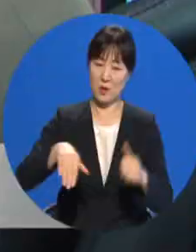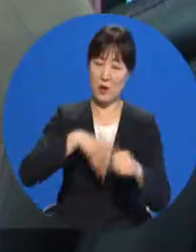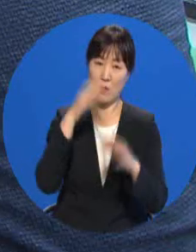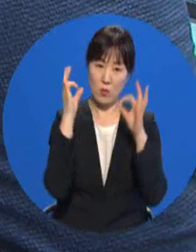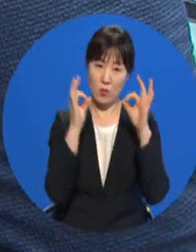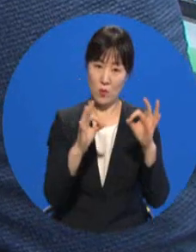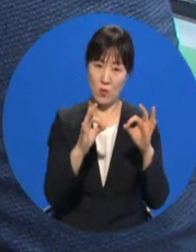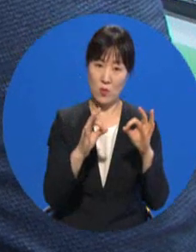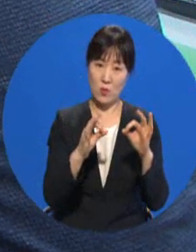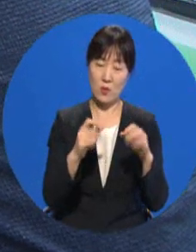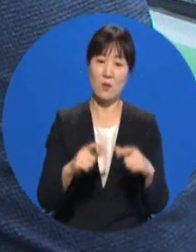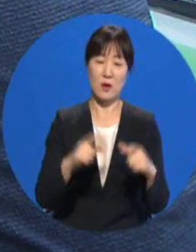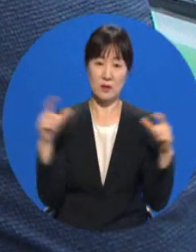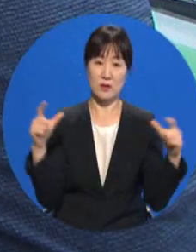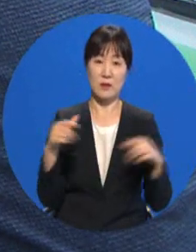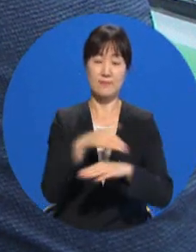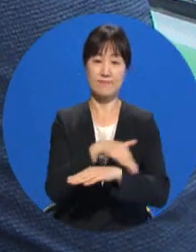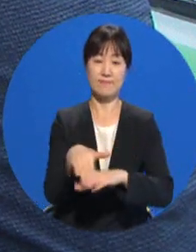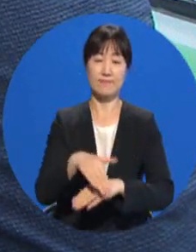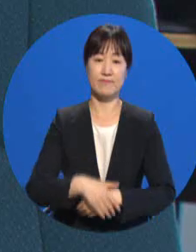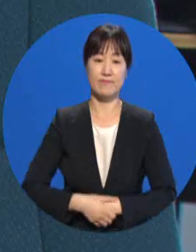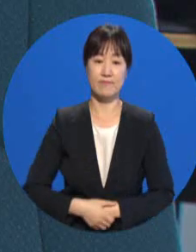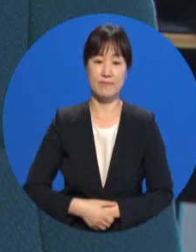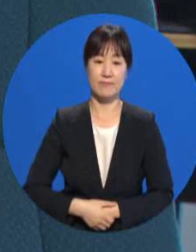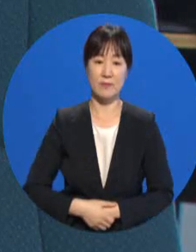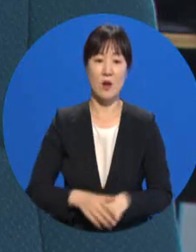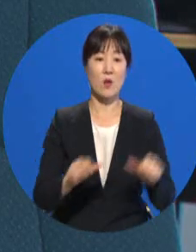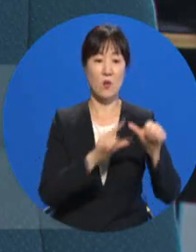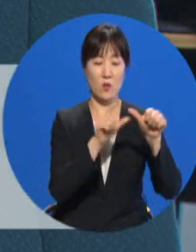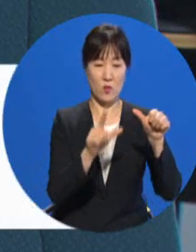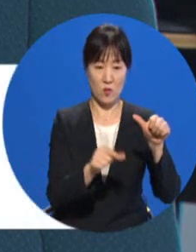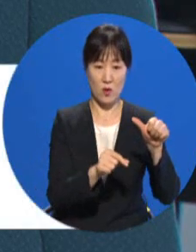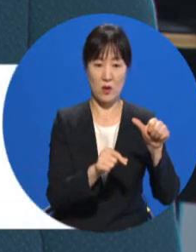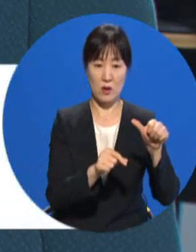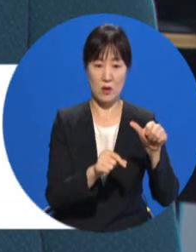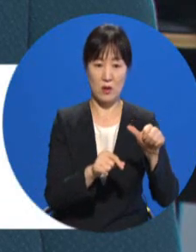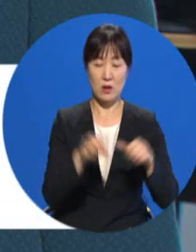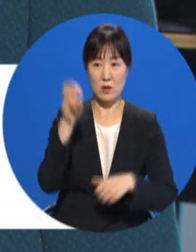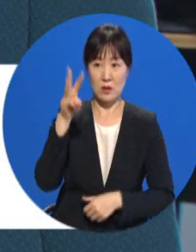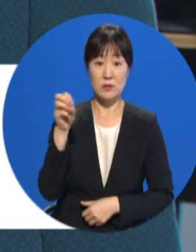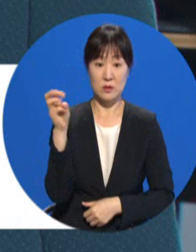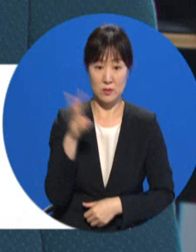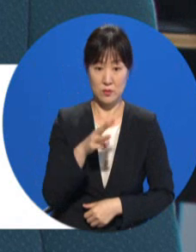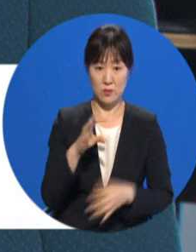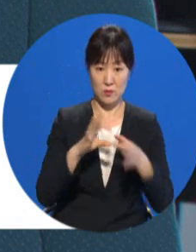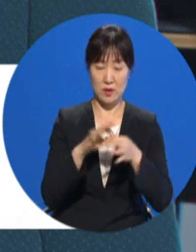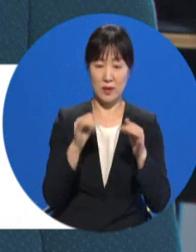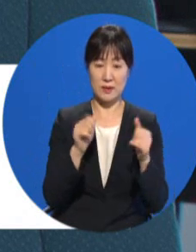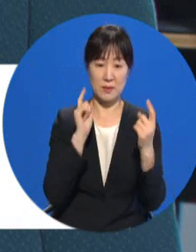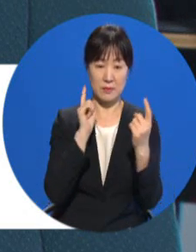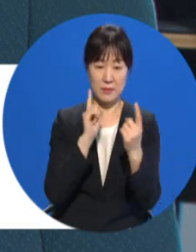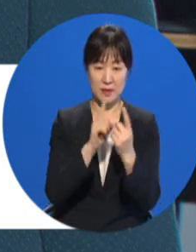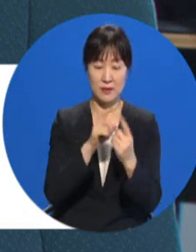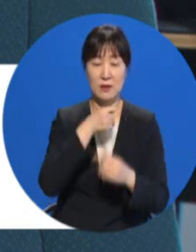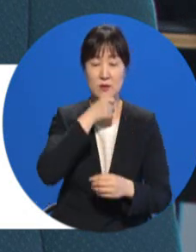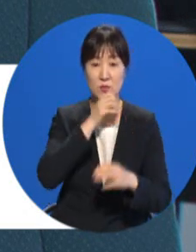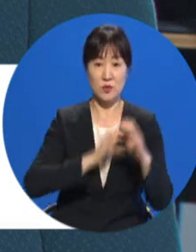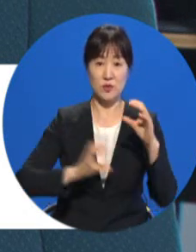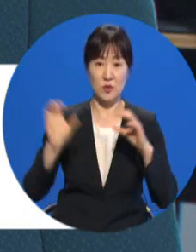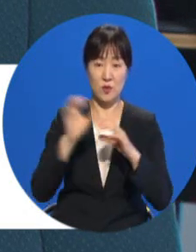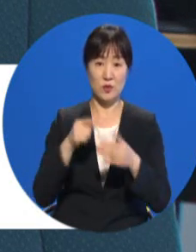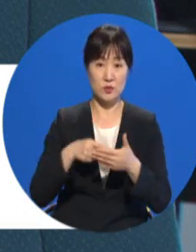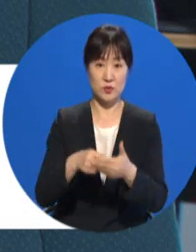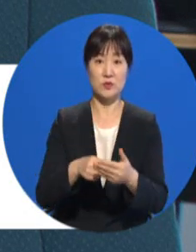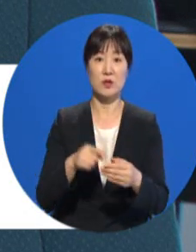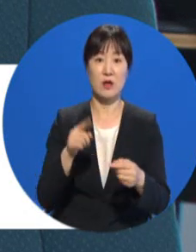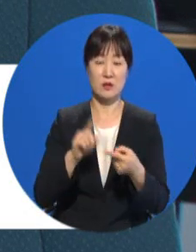적용 범위 확대도 검토하겠다고 밝혔습니다. 5월 중에 포스코 광양제철소 관계자를 만나서 그 가점제 추진에